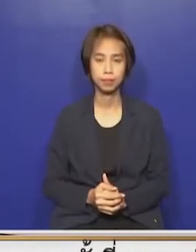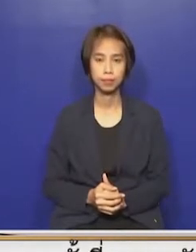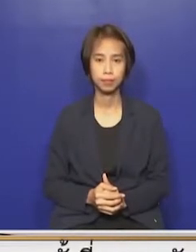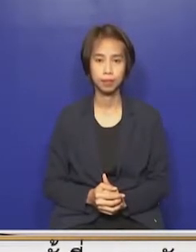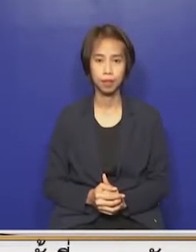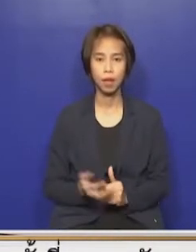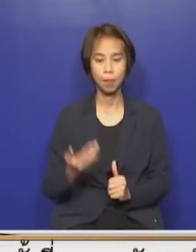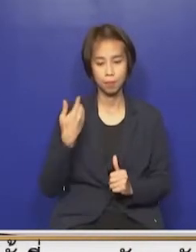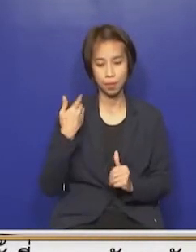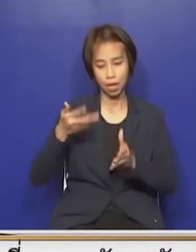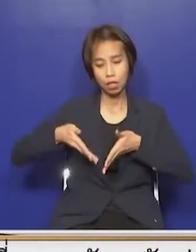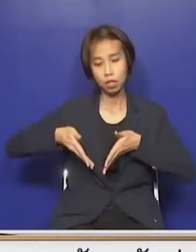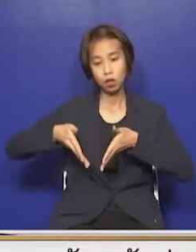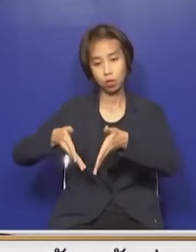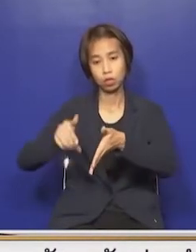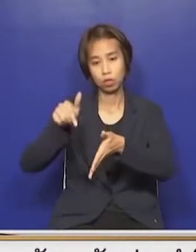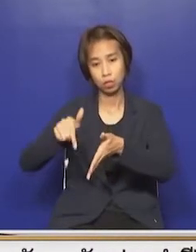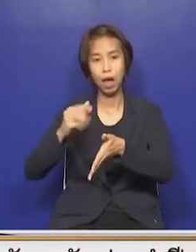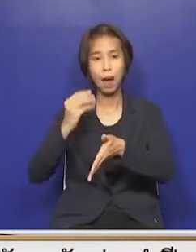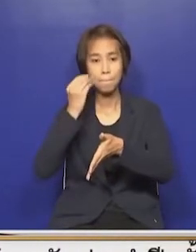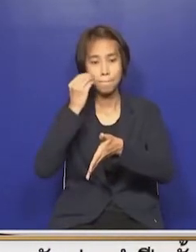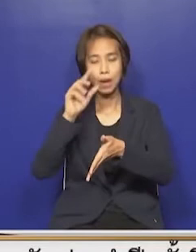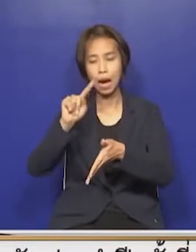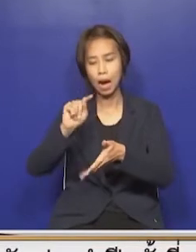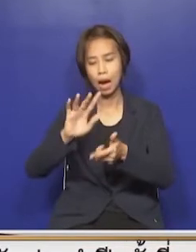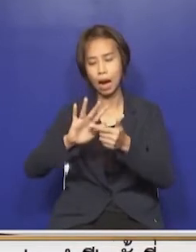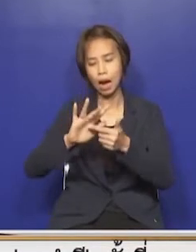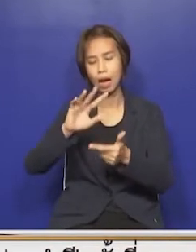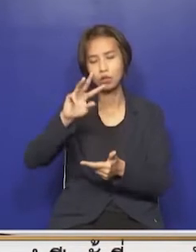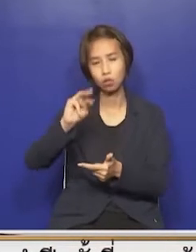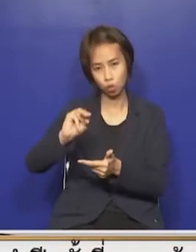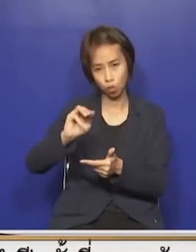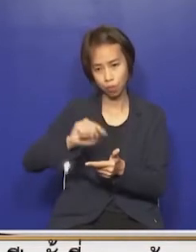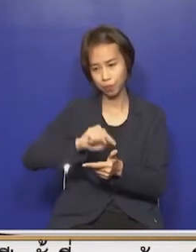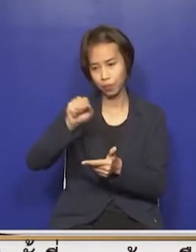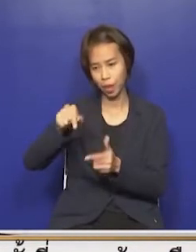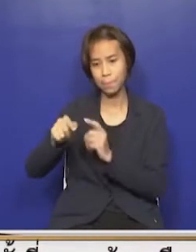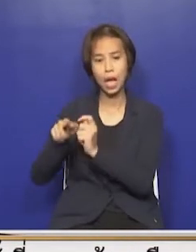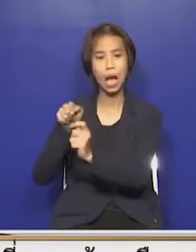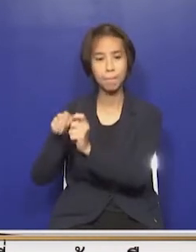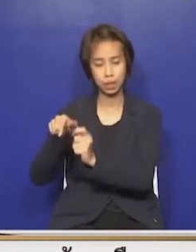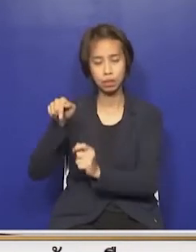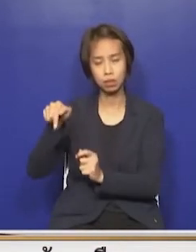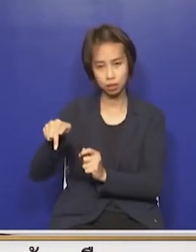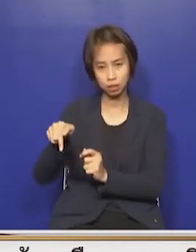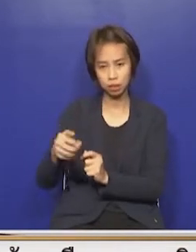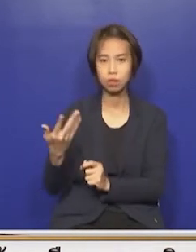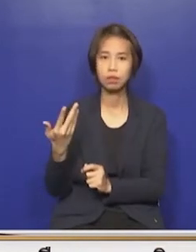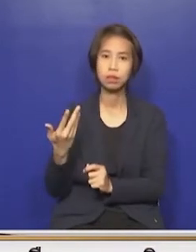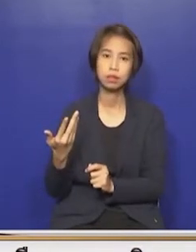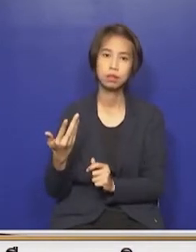ถนนสายบ้านตูมบ้านสังไปยังอำเภอคอวังเป็นข